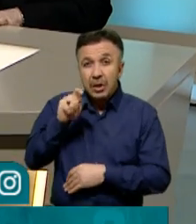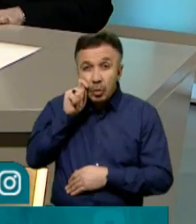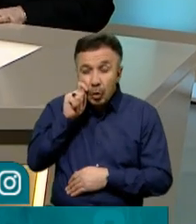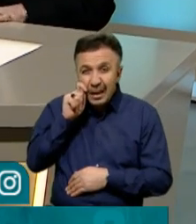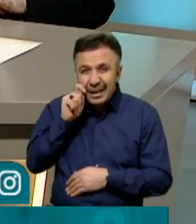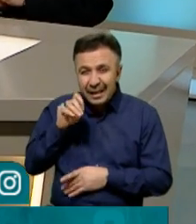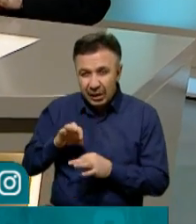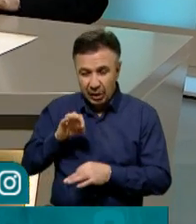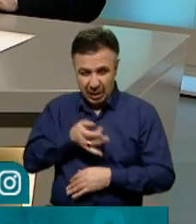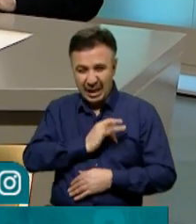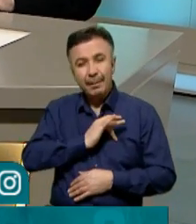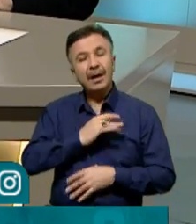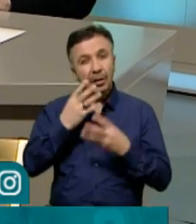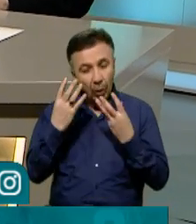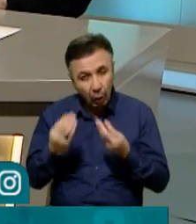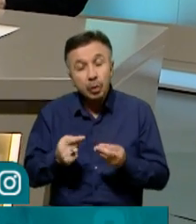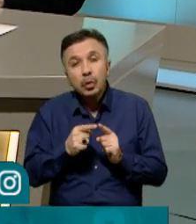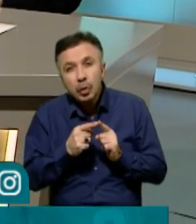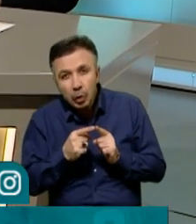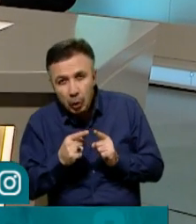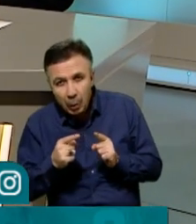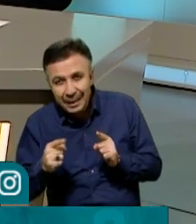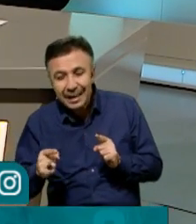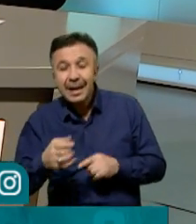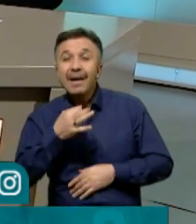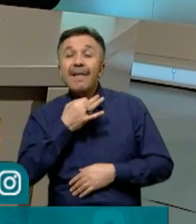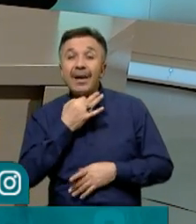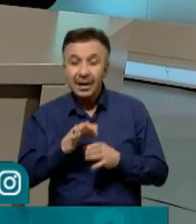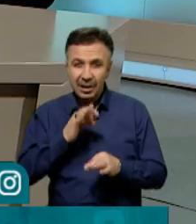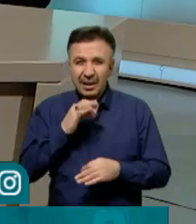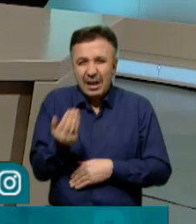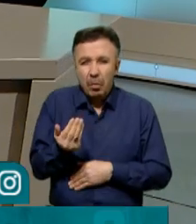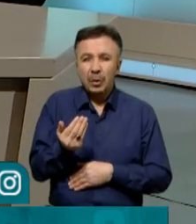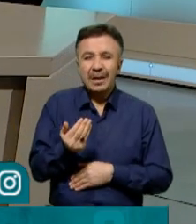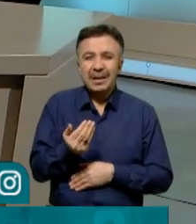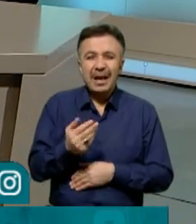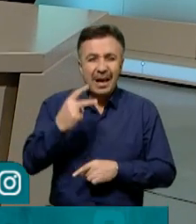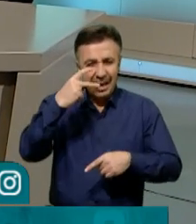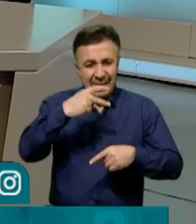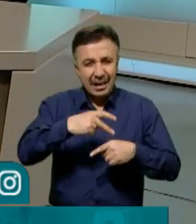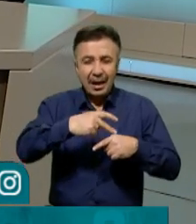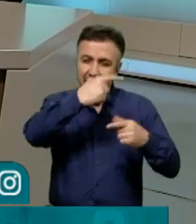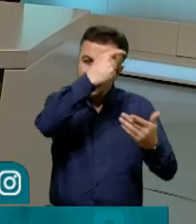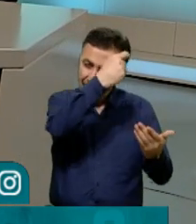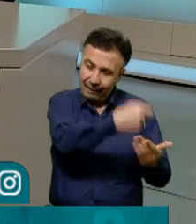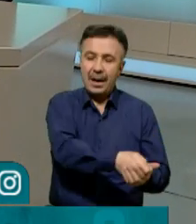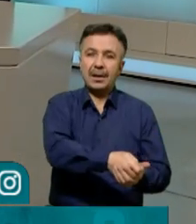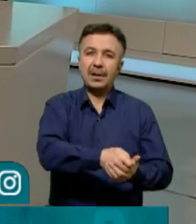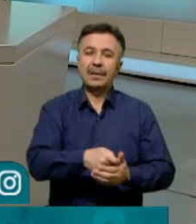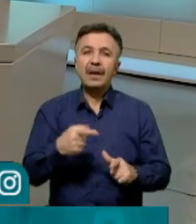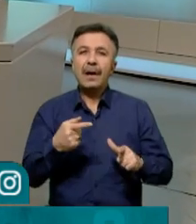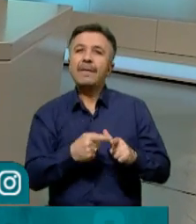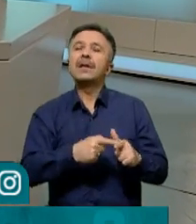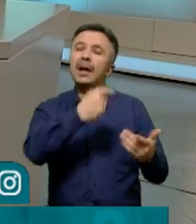müddetçe, imanlı olduğu müddetçe, fakir ise, muhtaç ise zekat ne yapılır? Ona verilir. Fitreler